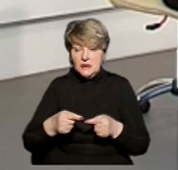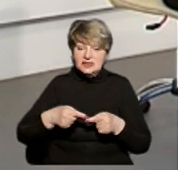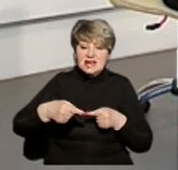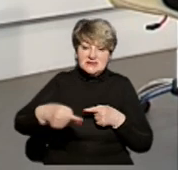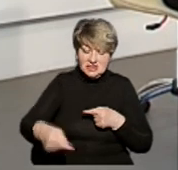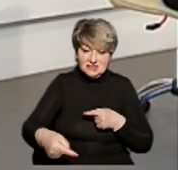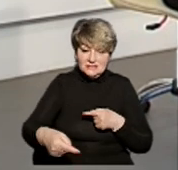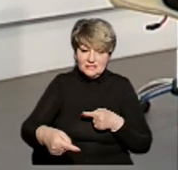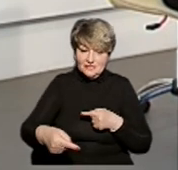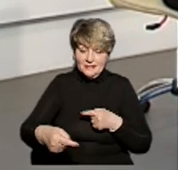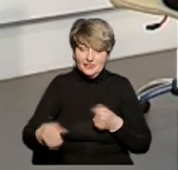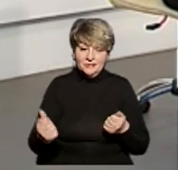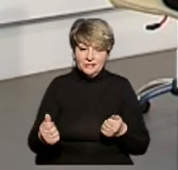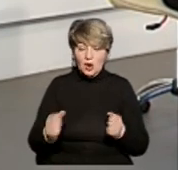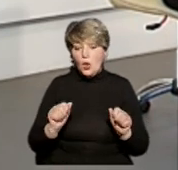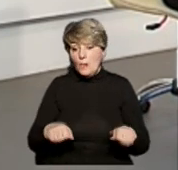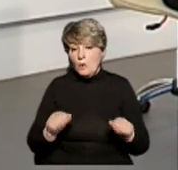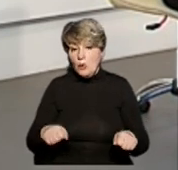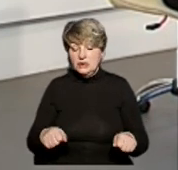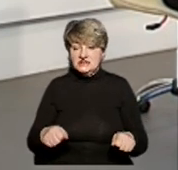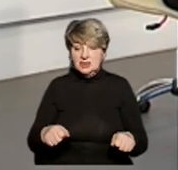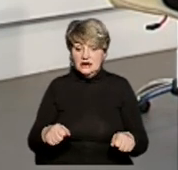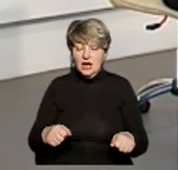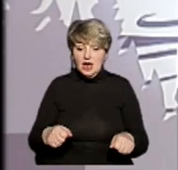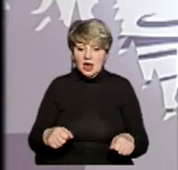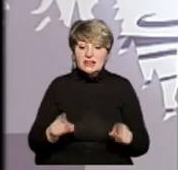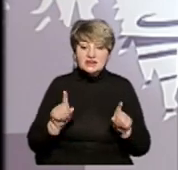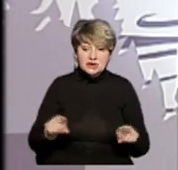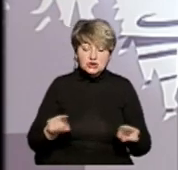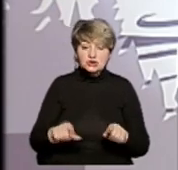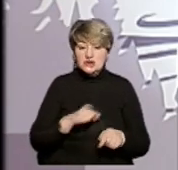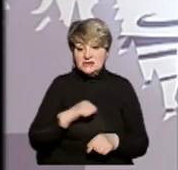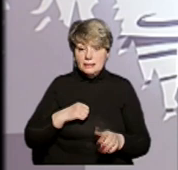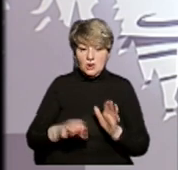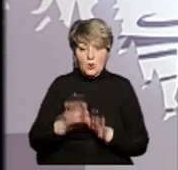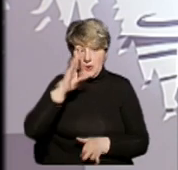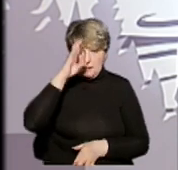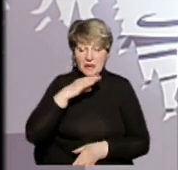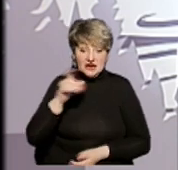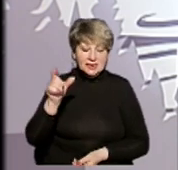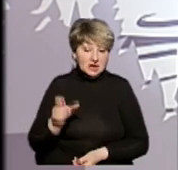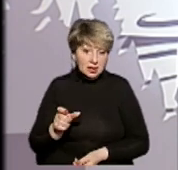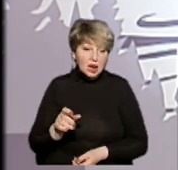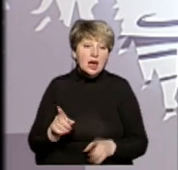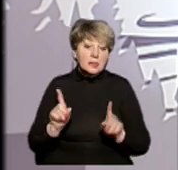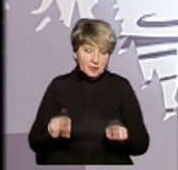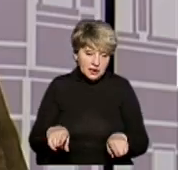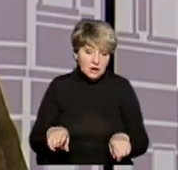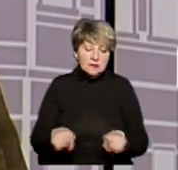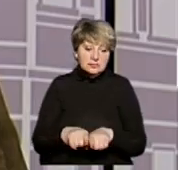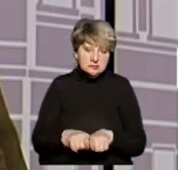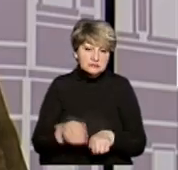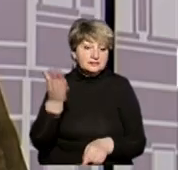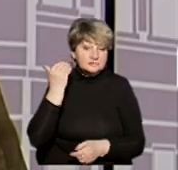дистанційне, там, ну, можливо, екстернат, ну, тобто те, що вибирають батьки. І ось це так само, як і раніше, є